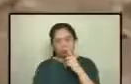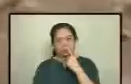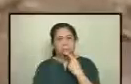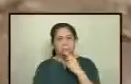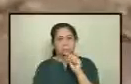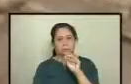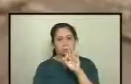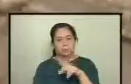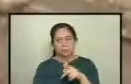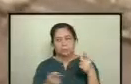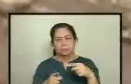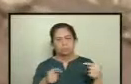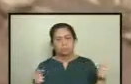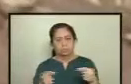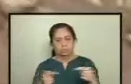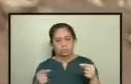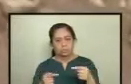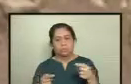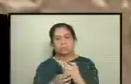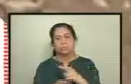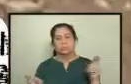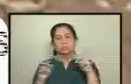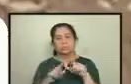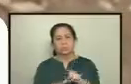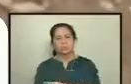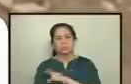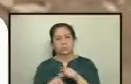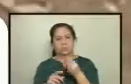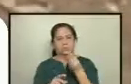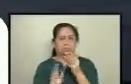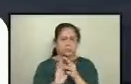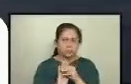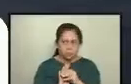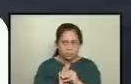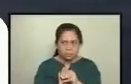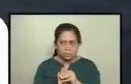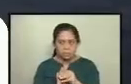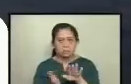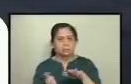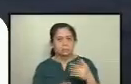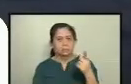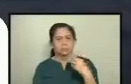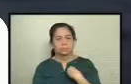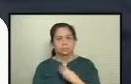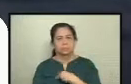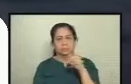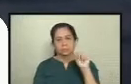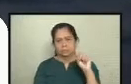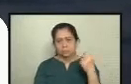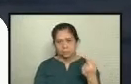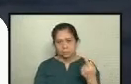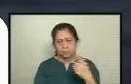AFP, nauwi sa engkwentro ang rescue operation na tumagal ng ilang minuto. Patay ang isang miyembro ng Abu Sayyaf